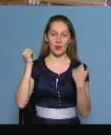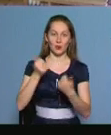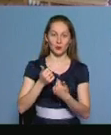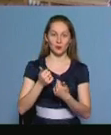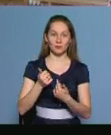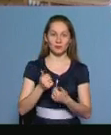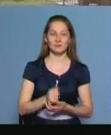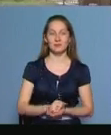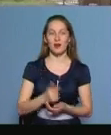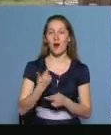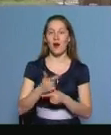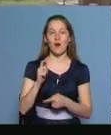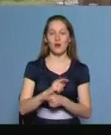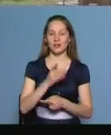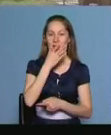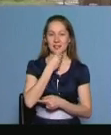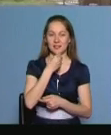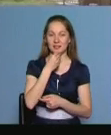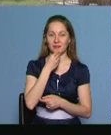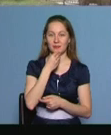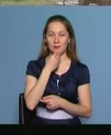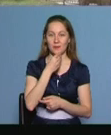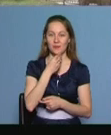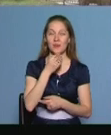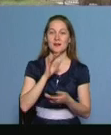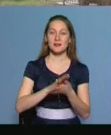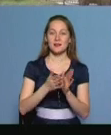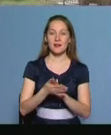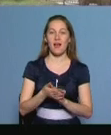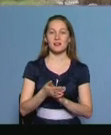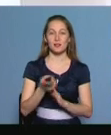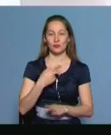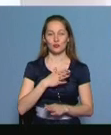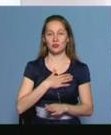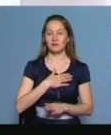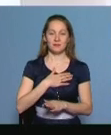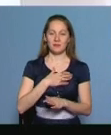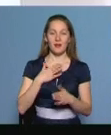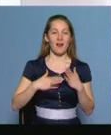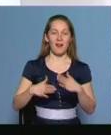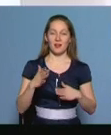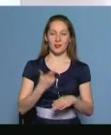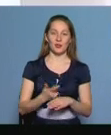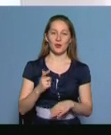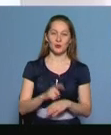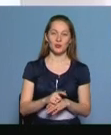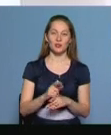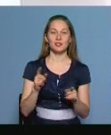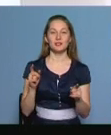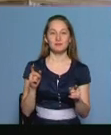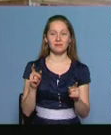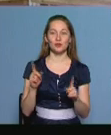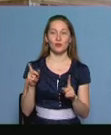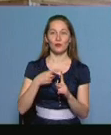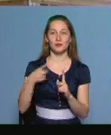привели в порядок. Очень красиво. Ну, состояние души окрыленное. Радует, что все-таки за